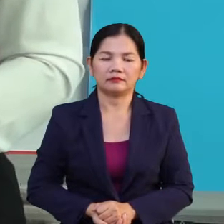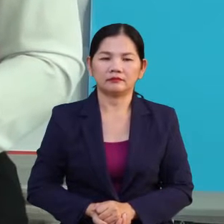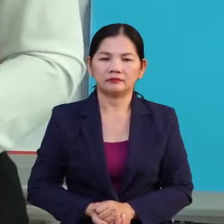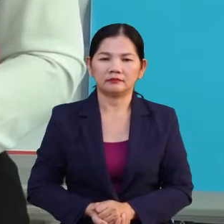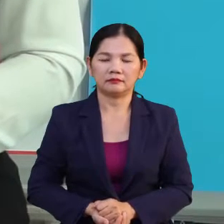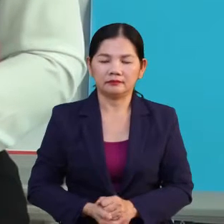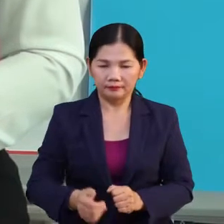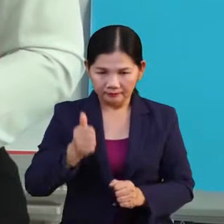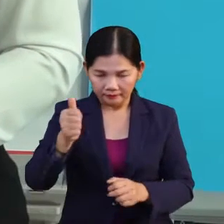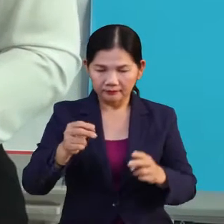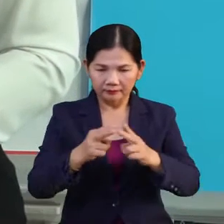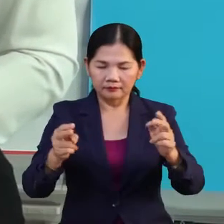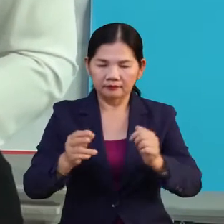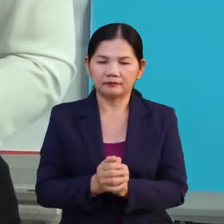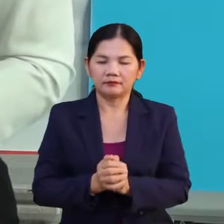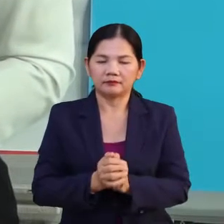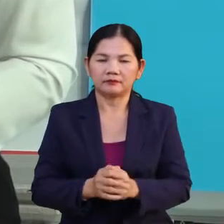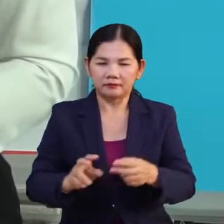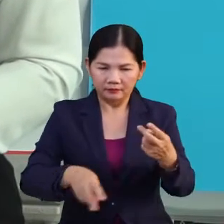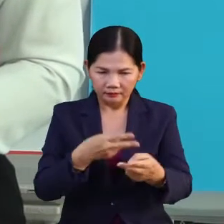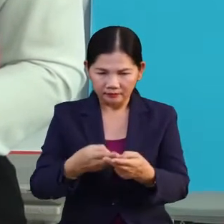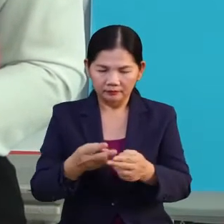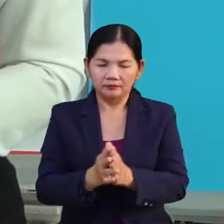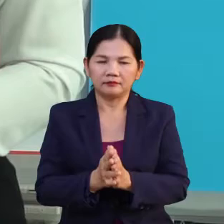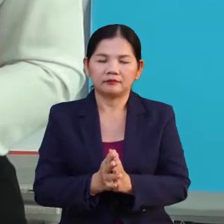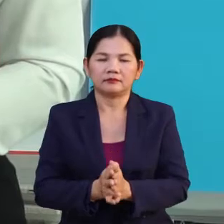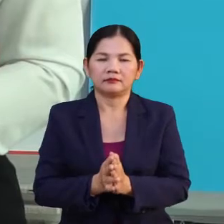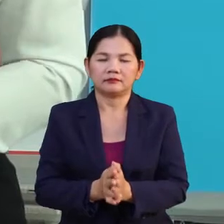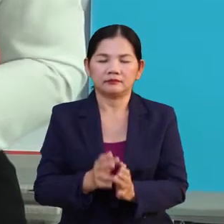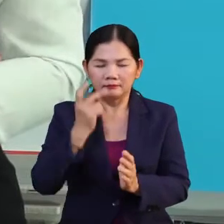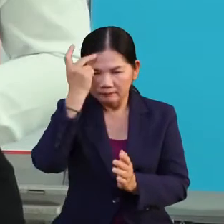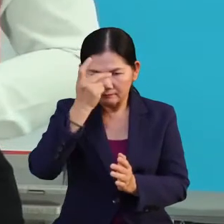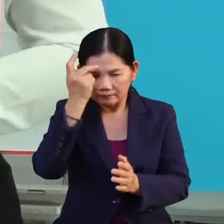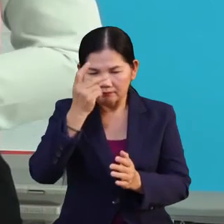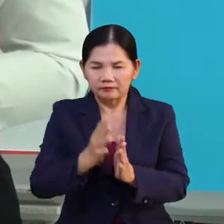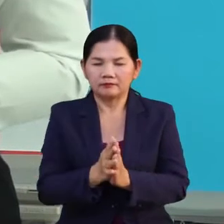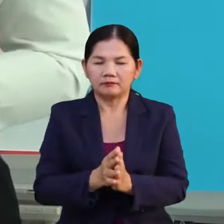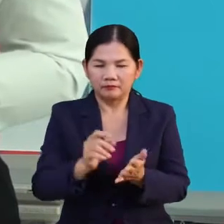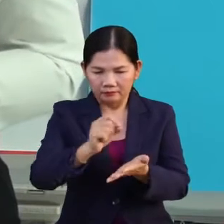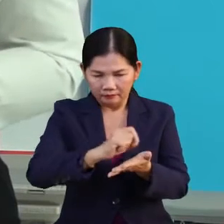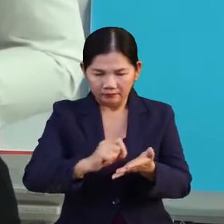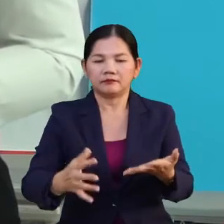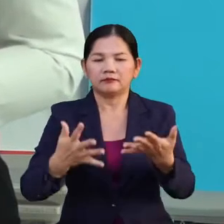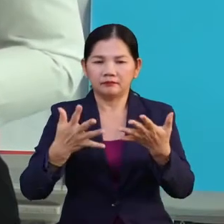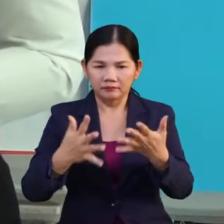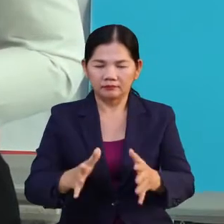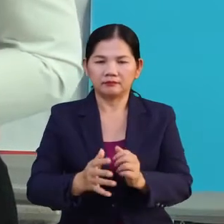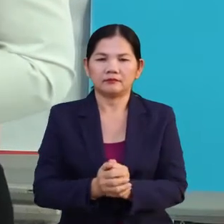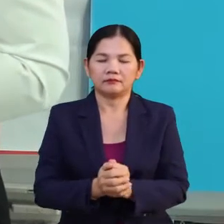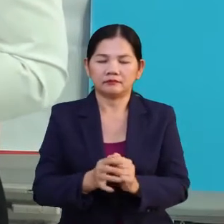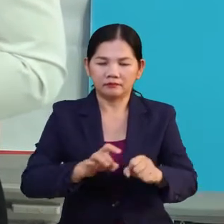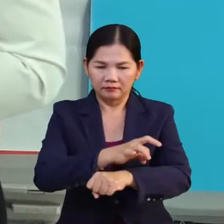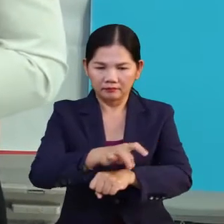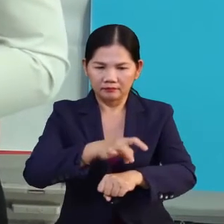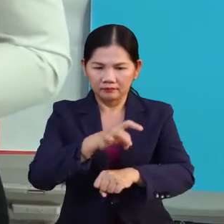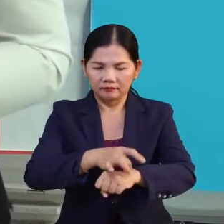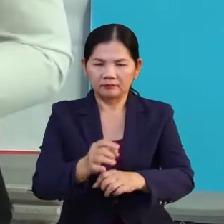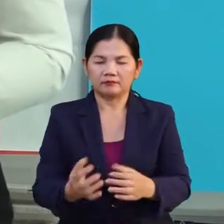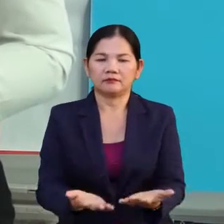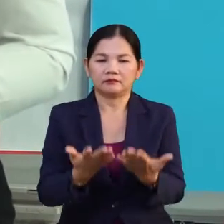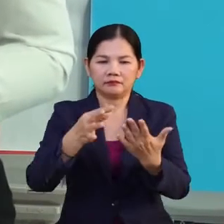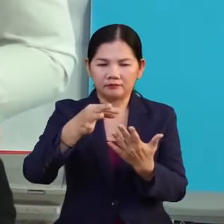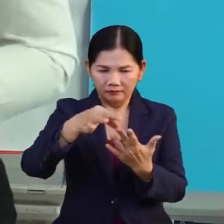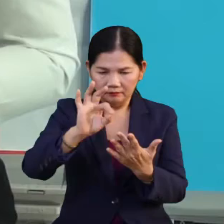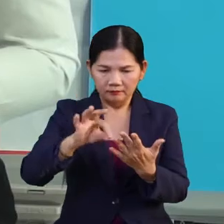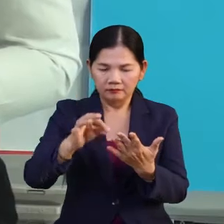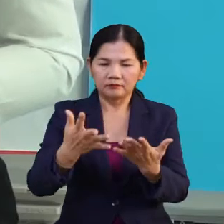ចាល្អណាស់អញ្ចឹងកូនបានឆ្លើយនៅអ្វីដែលកូនបានគិតនិងកត់នៅក្នុងសៀវភៅហើយមែននេះតើឥឡូវពេលនេះអ្នកគ្រូនឹងផ្ទៀងផ្ទាត់ចម្លើយរប